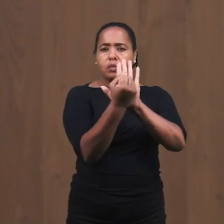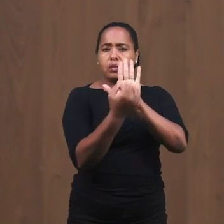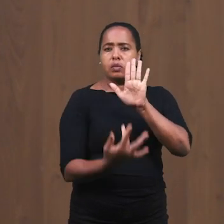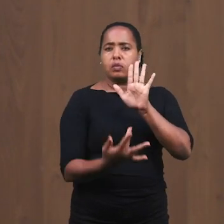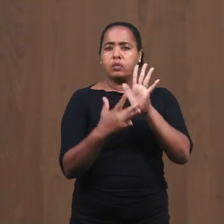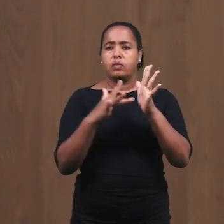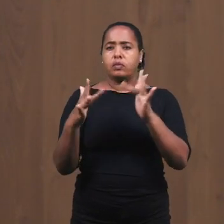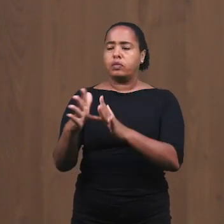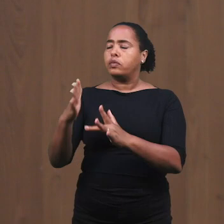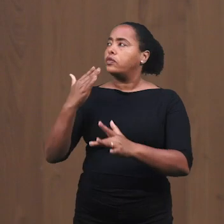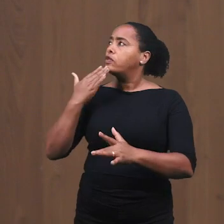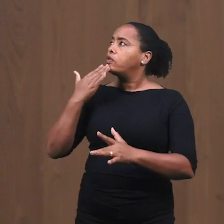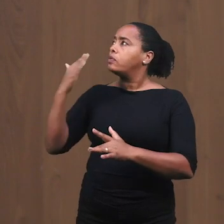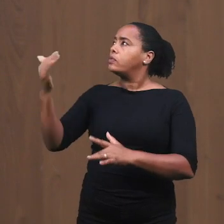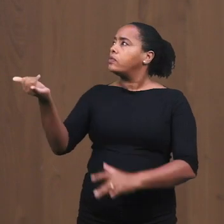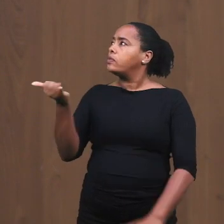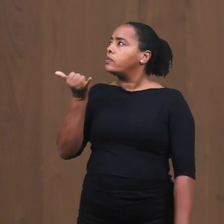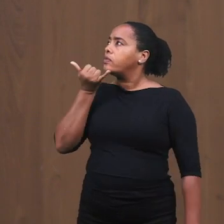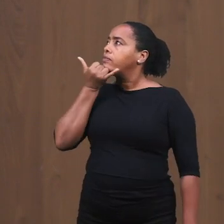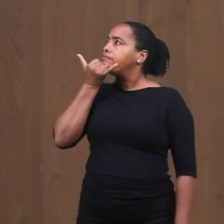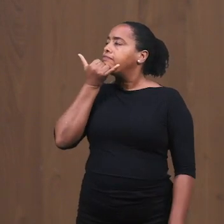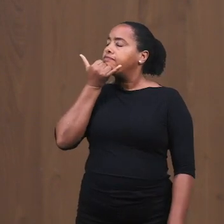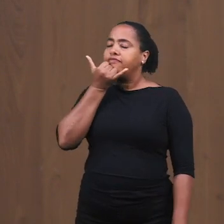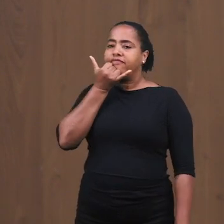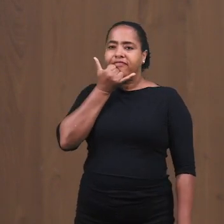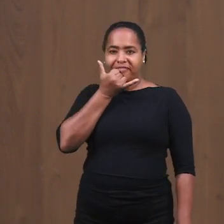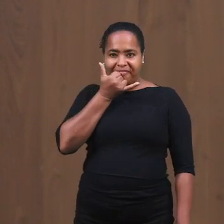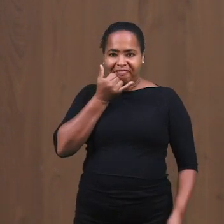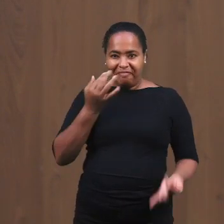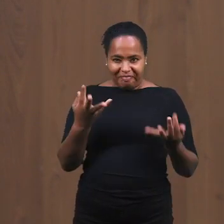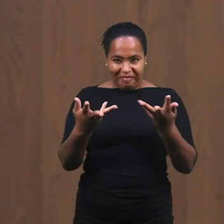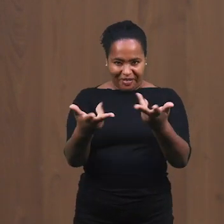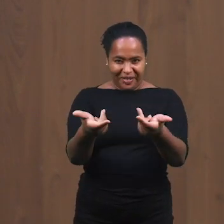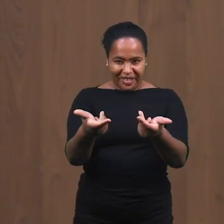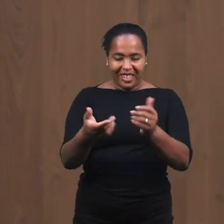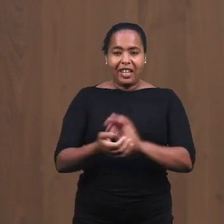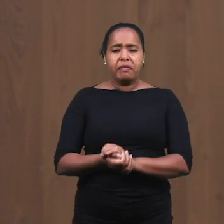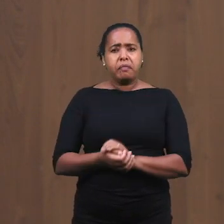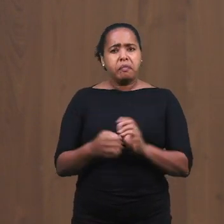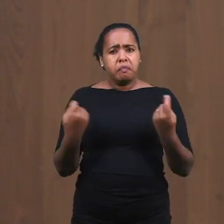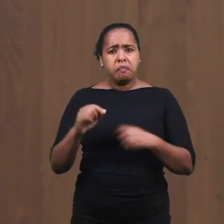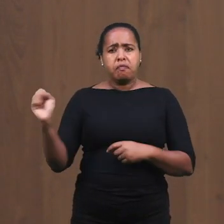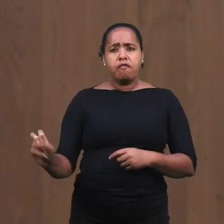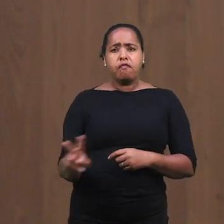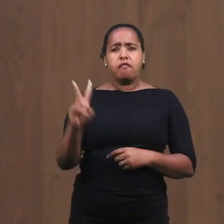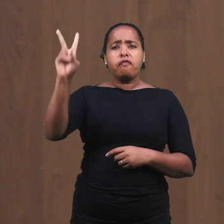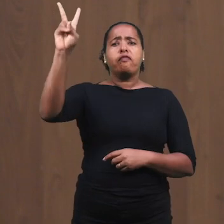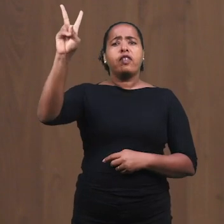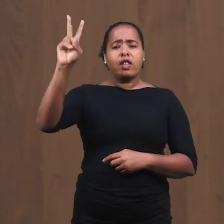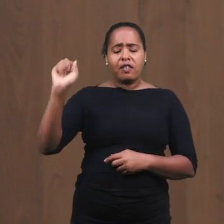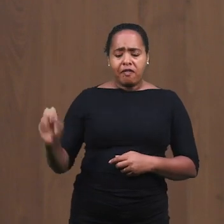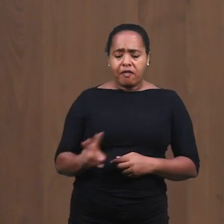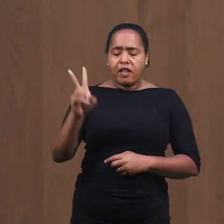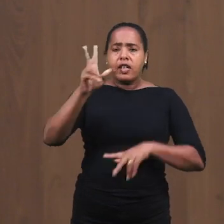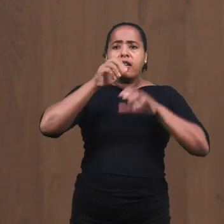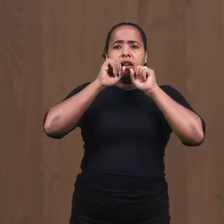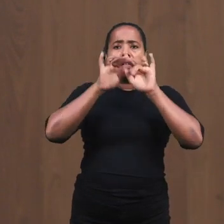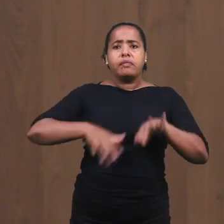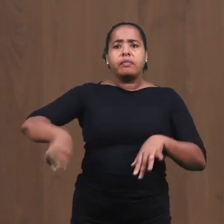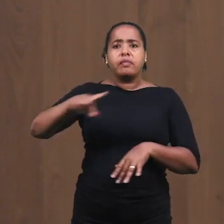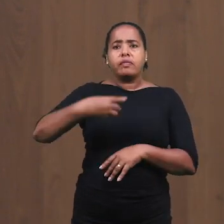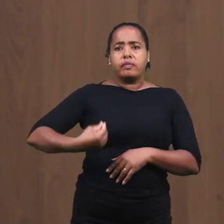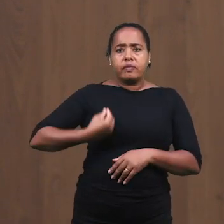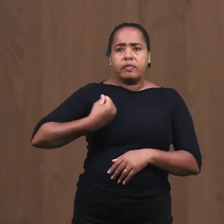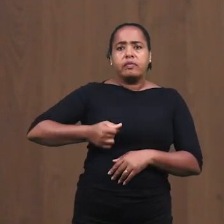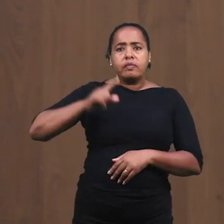и взываем об этой крови и просим у Бога прощения. Как чудесно! Давайте ценить это богатство в нашей